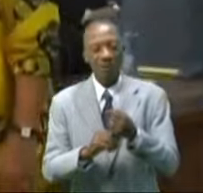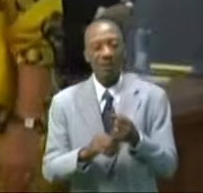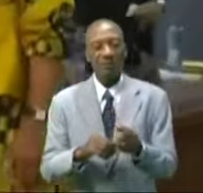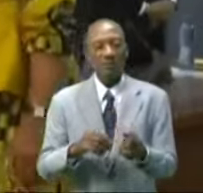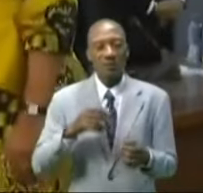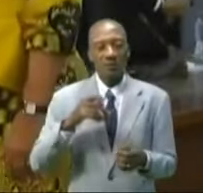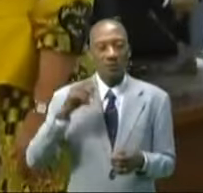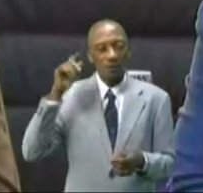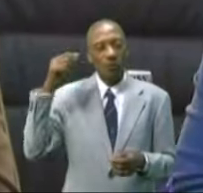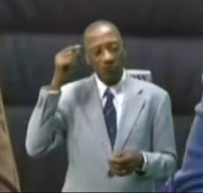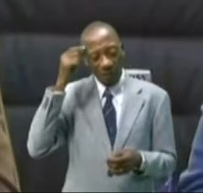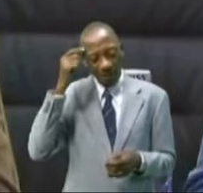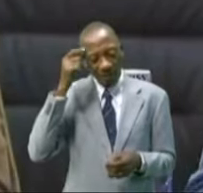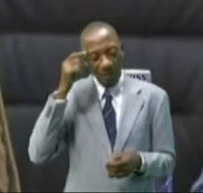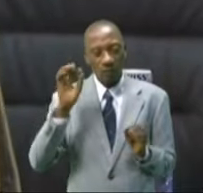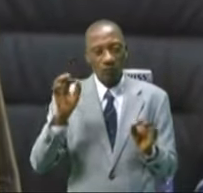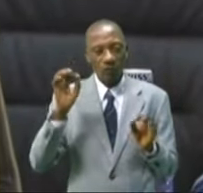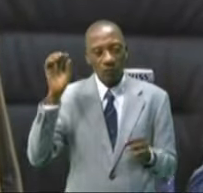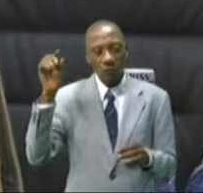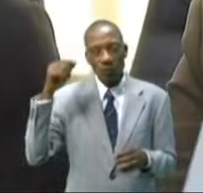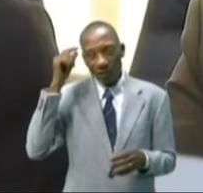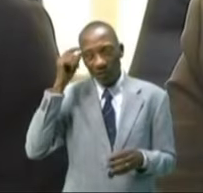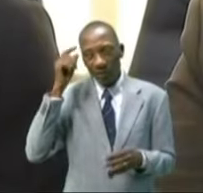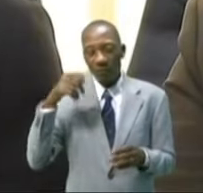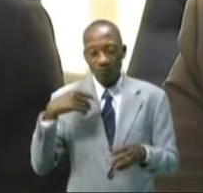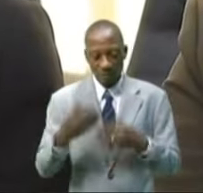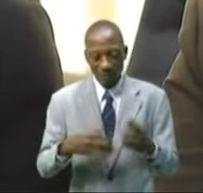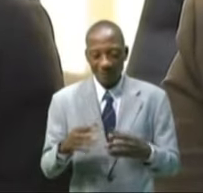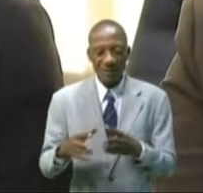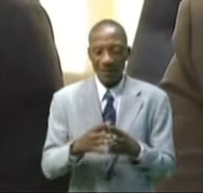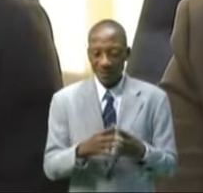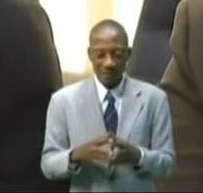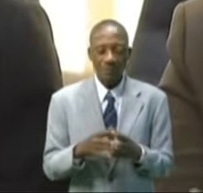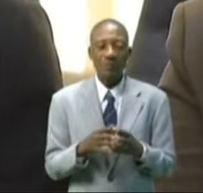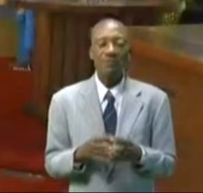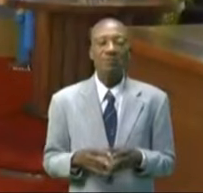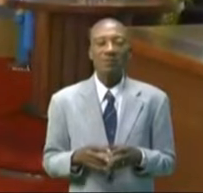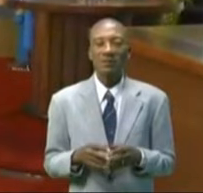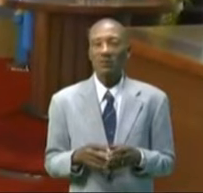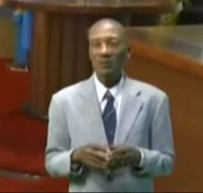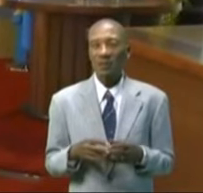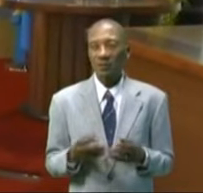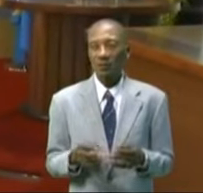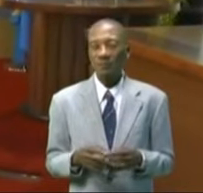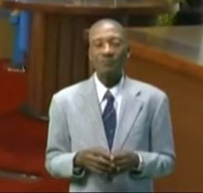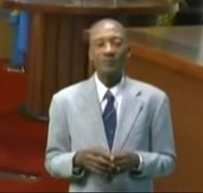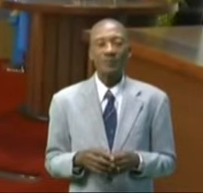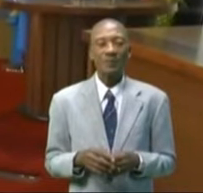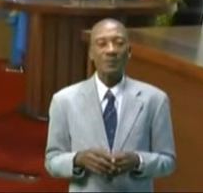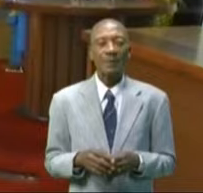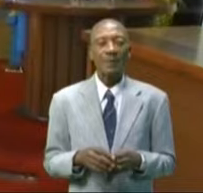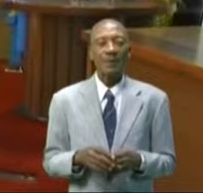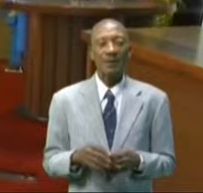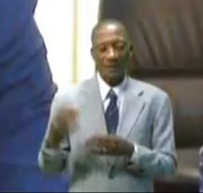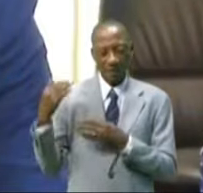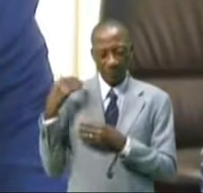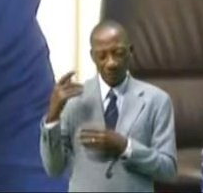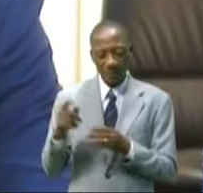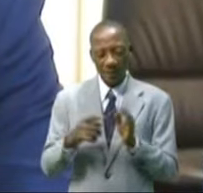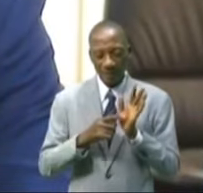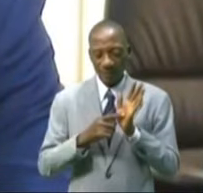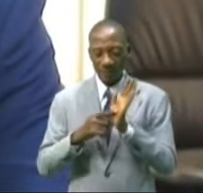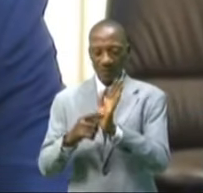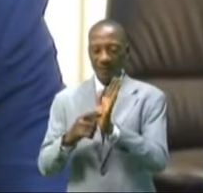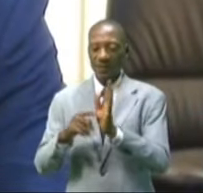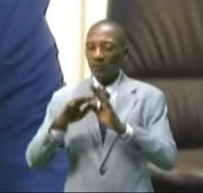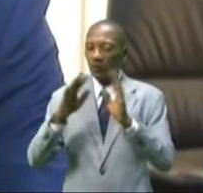La COPEMECO, 35 ans d'activité aux côtés des PME, a présenté la situation du secteur et des dysfonctionnements qui